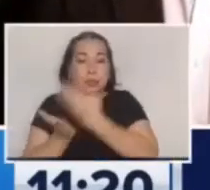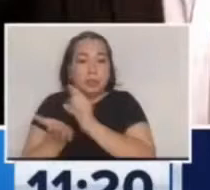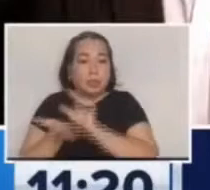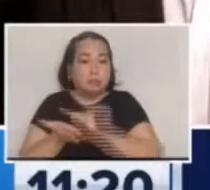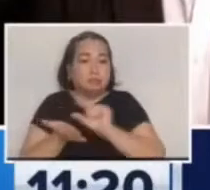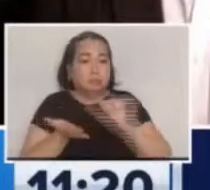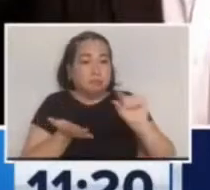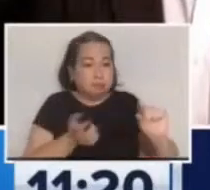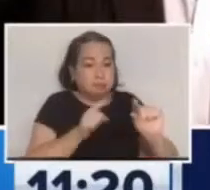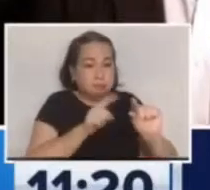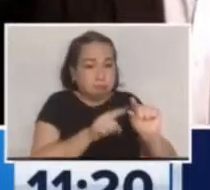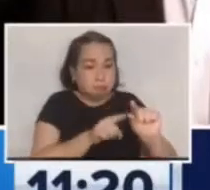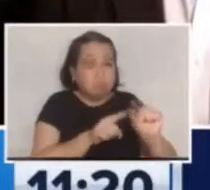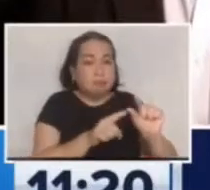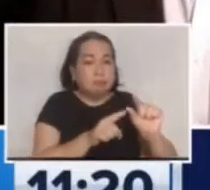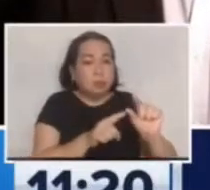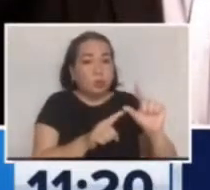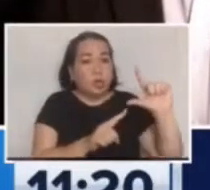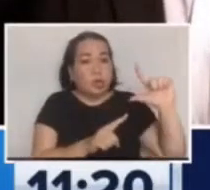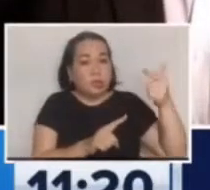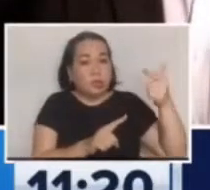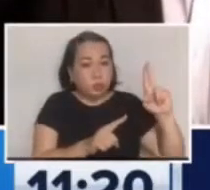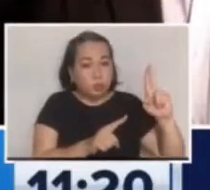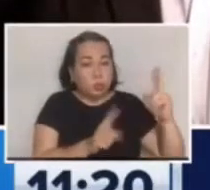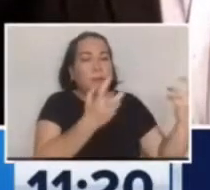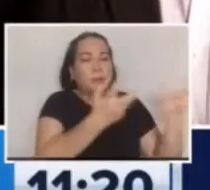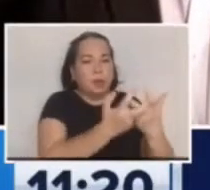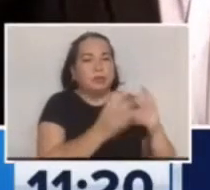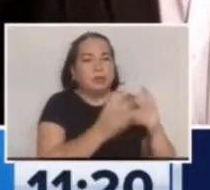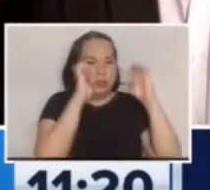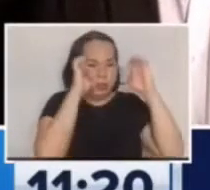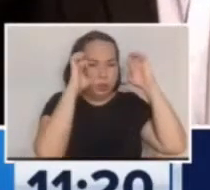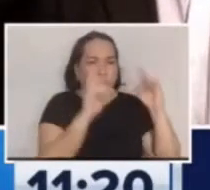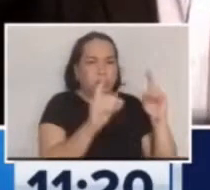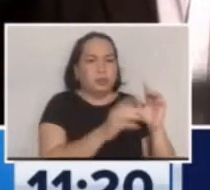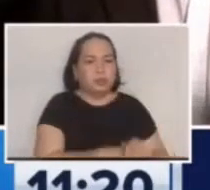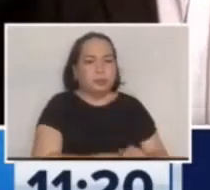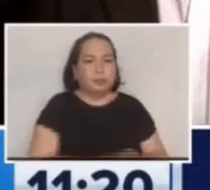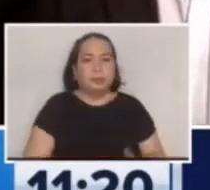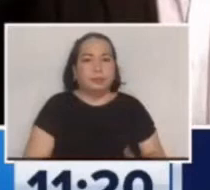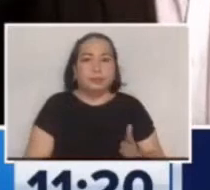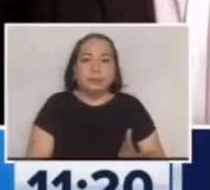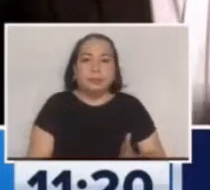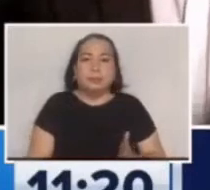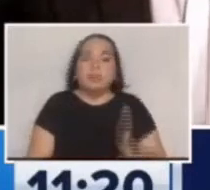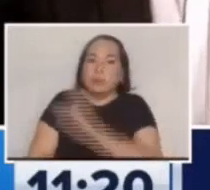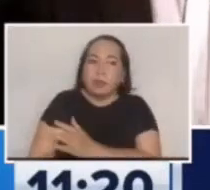po maiwasan po ito at nang alam din po ng mga magulang kung ano ang dapat gawin?